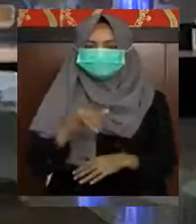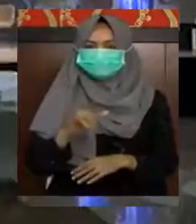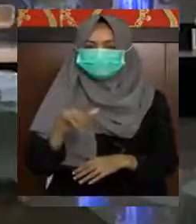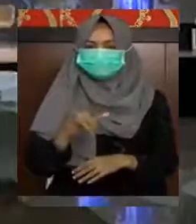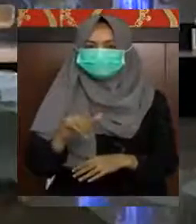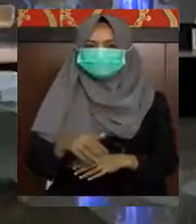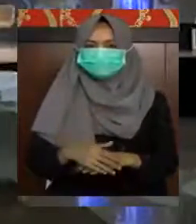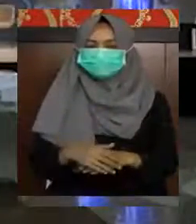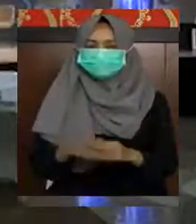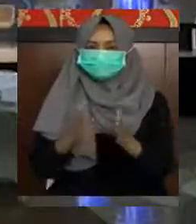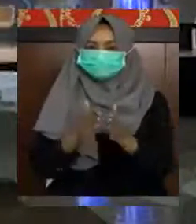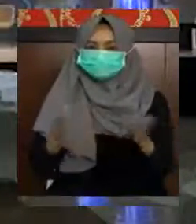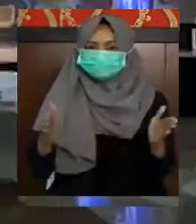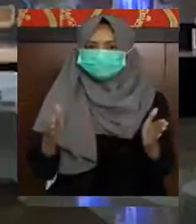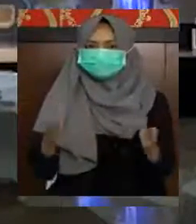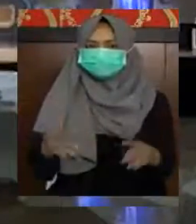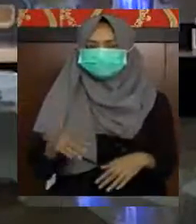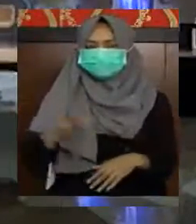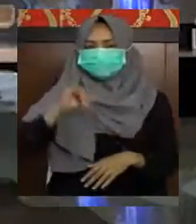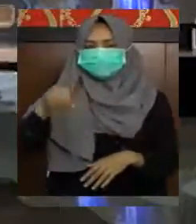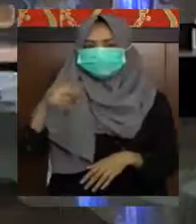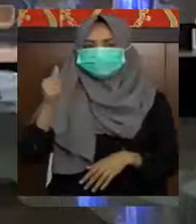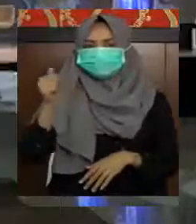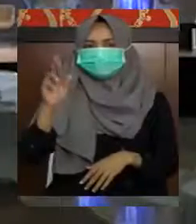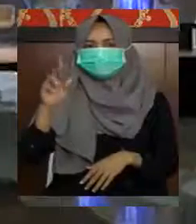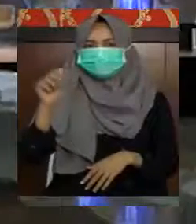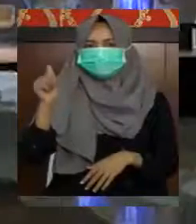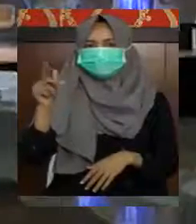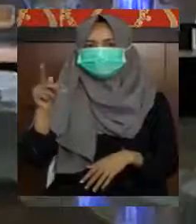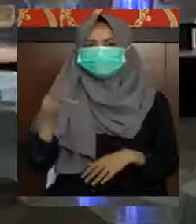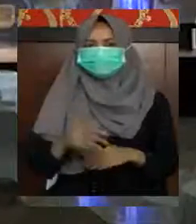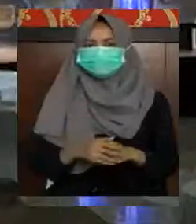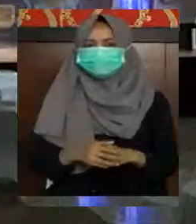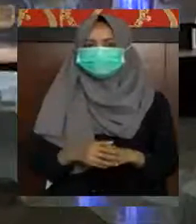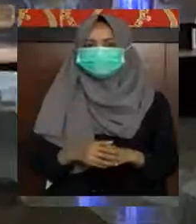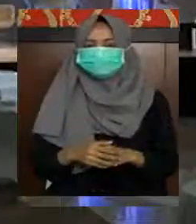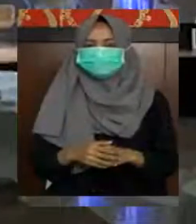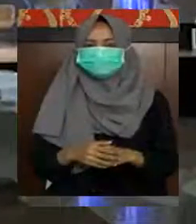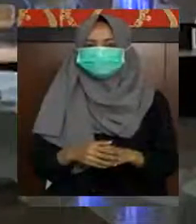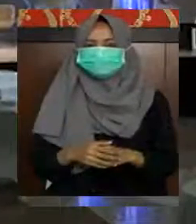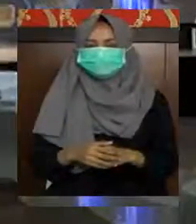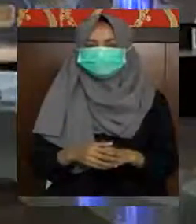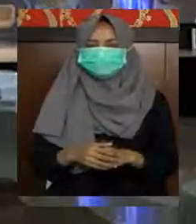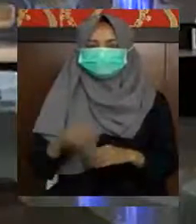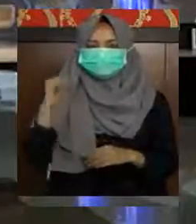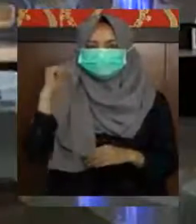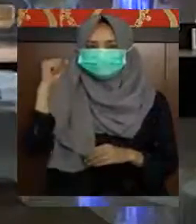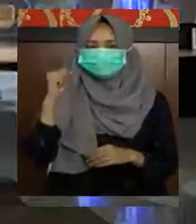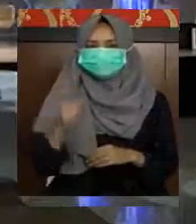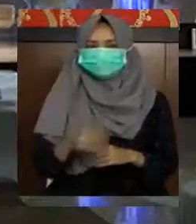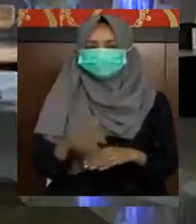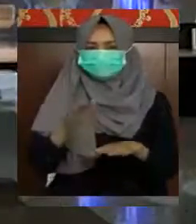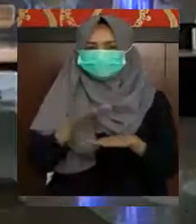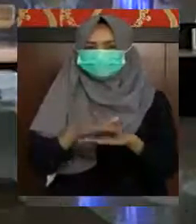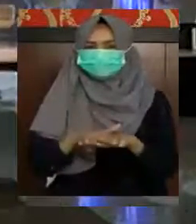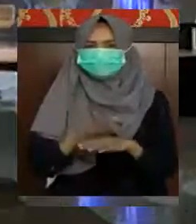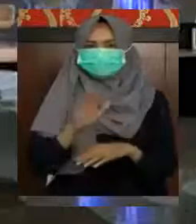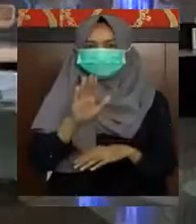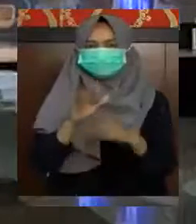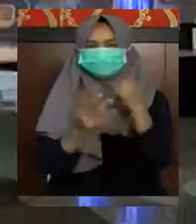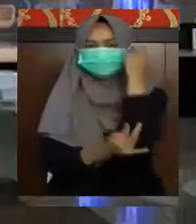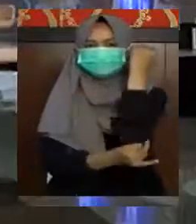untuk memperkuat silaturahmi, bukan untuk memecah belah di antara para pendukung ya, dan di antara warga Kota Blitar. Baik,